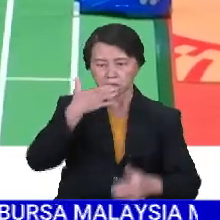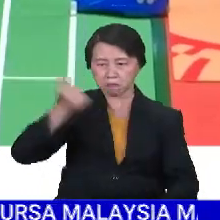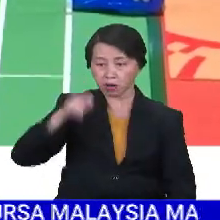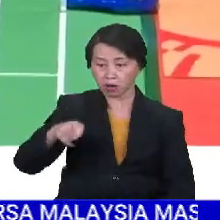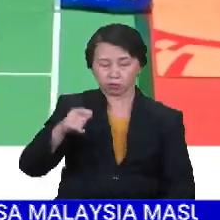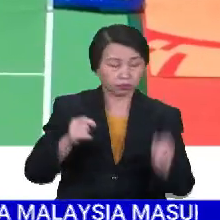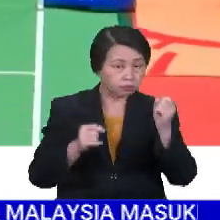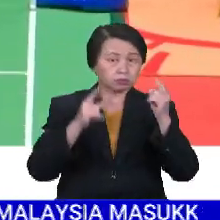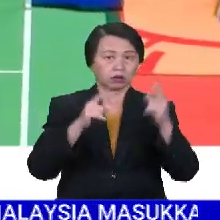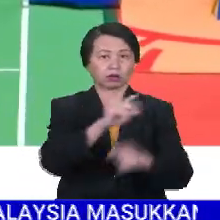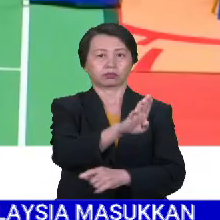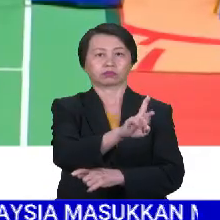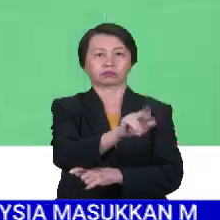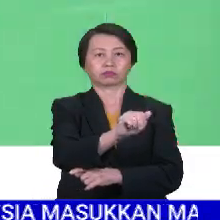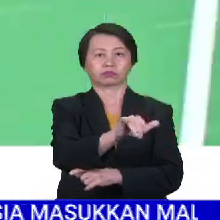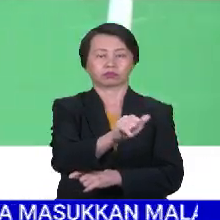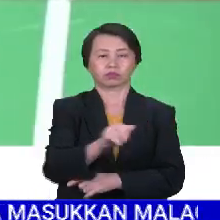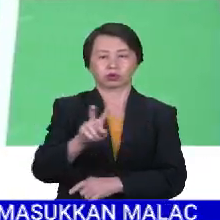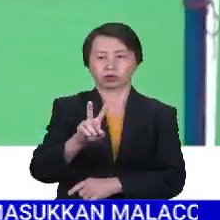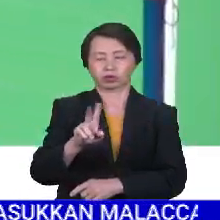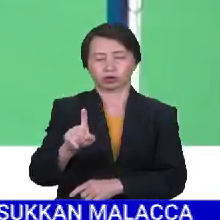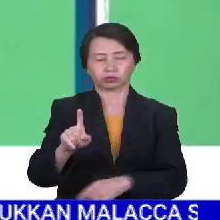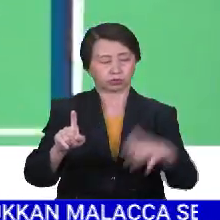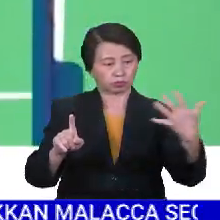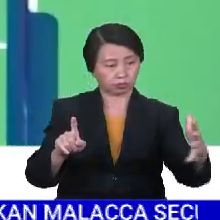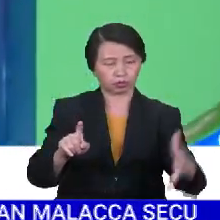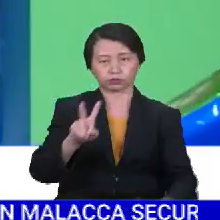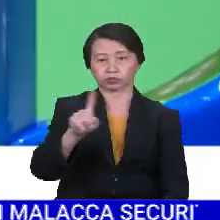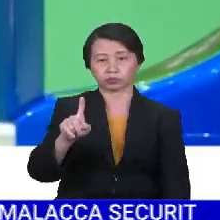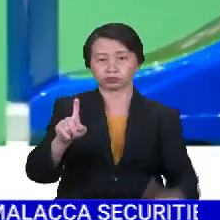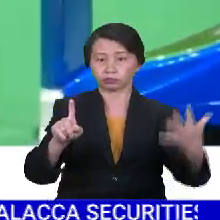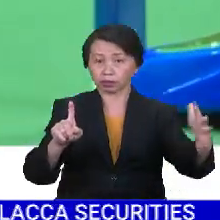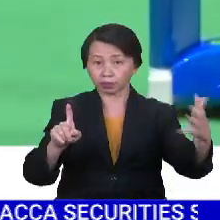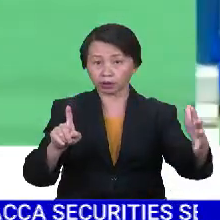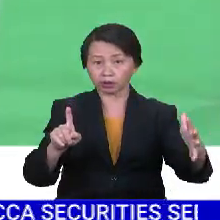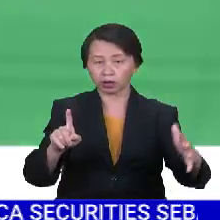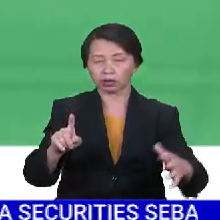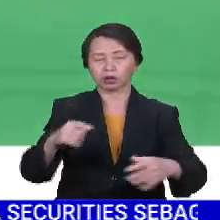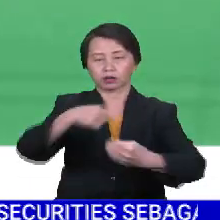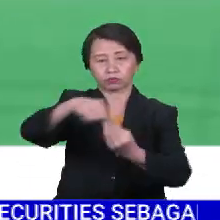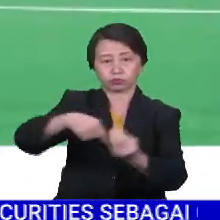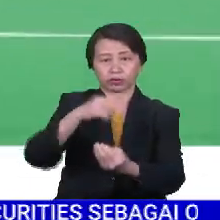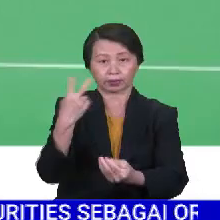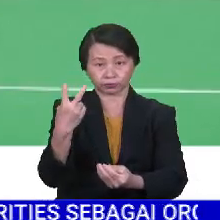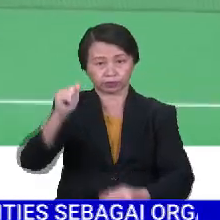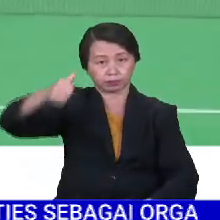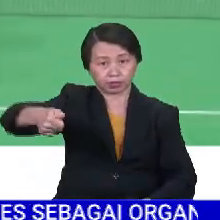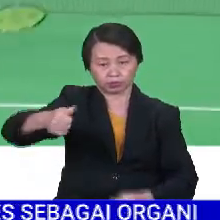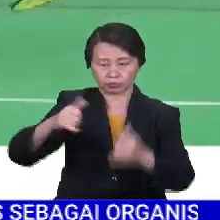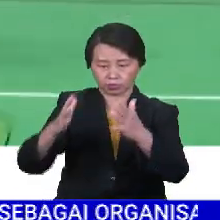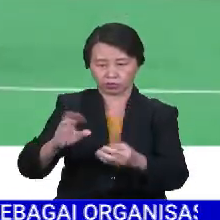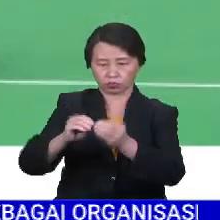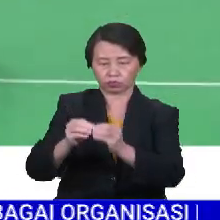ketika mengejutkan Brian Yang 21-15, 21-15. Menjelang aksi pusingan kedua esok, pemain